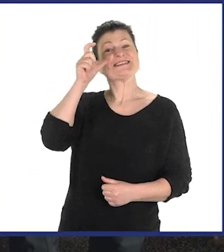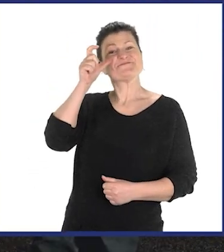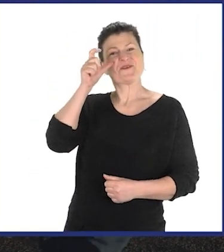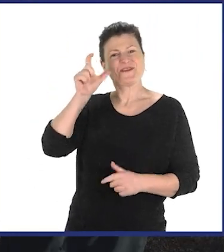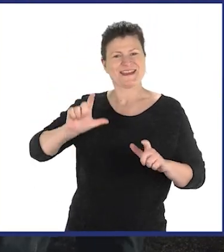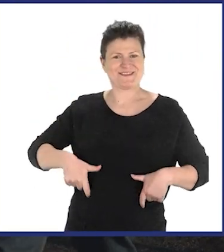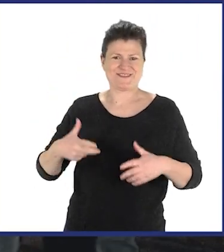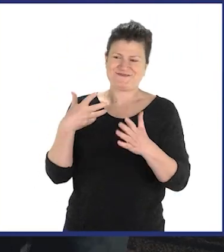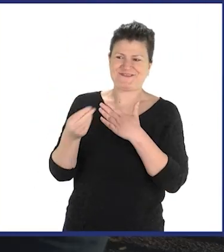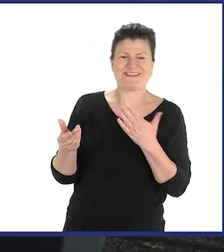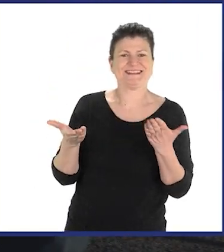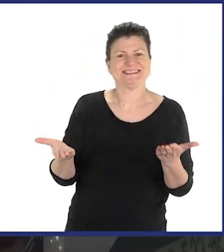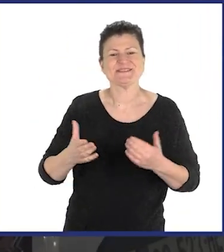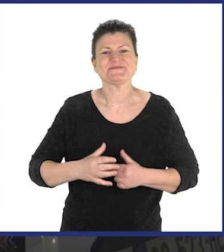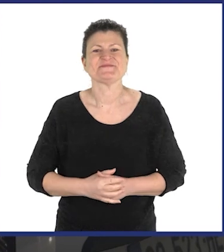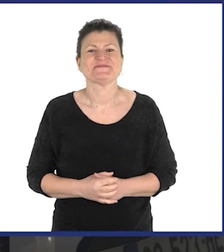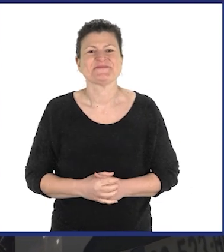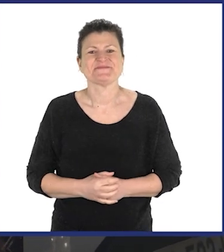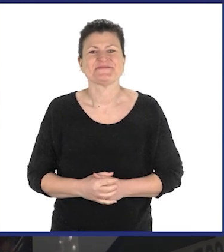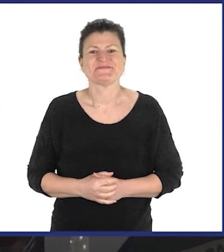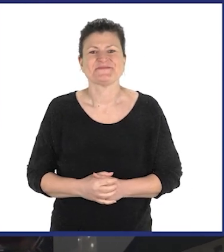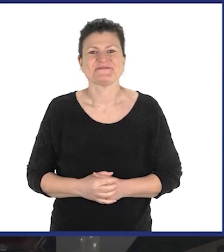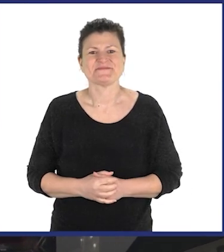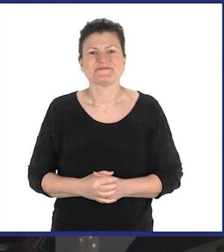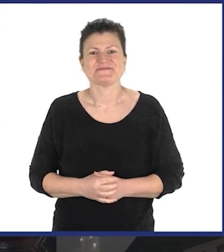Pour Simon, c'est l'heure de sortir de l'école.